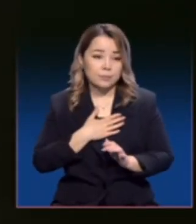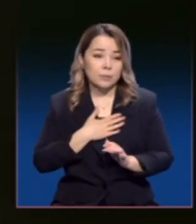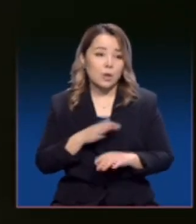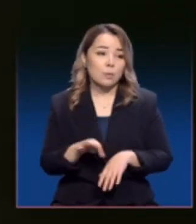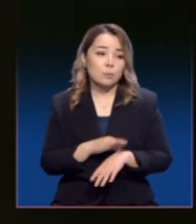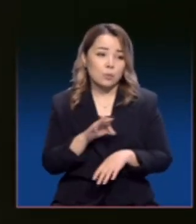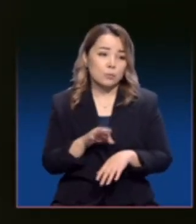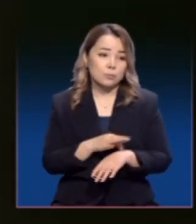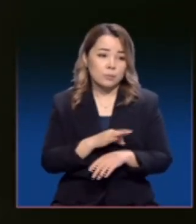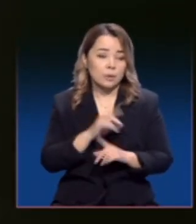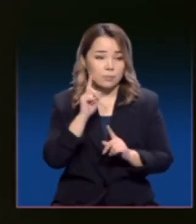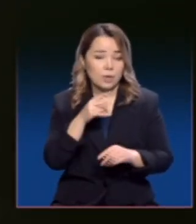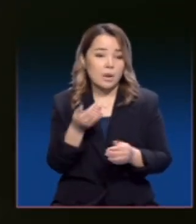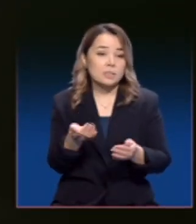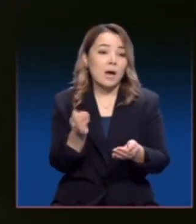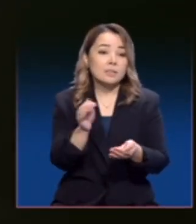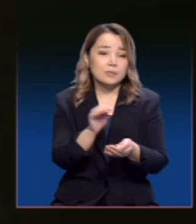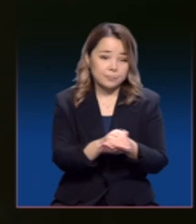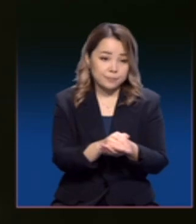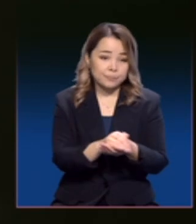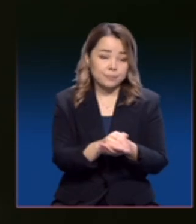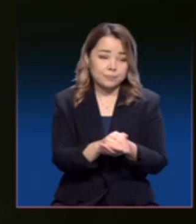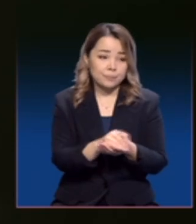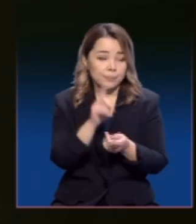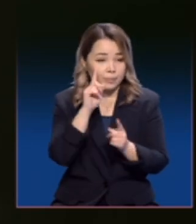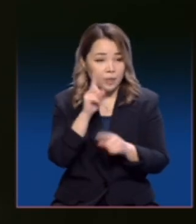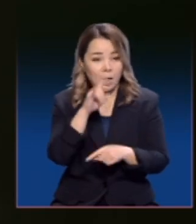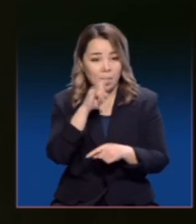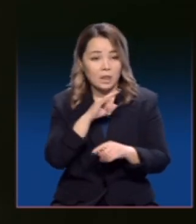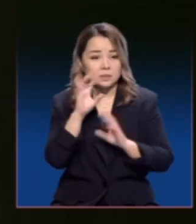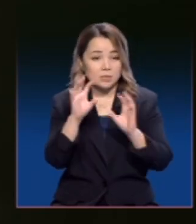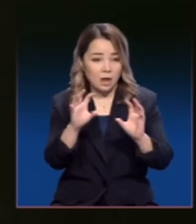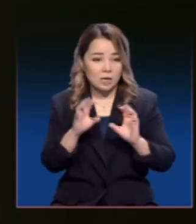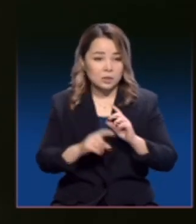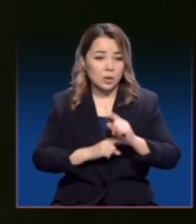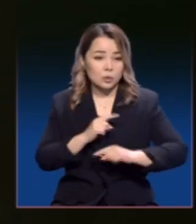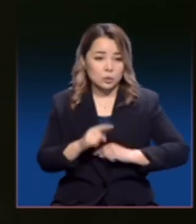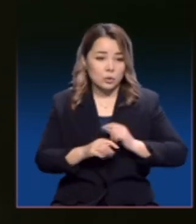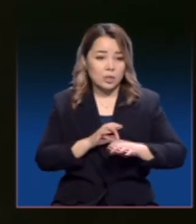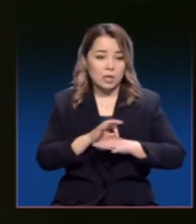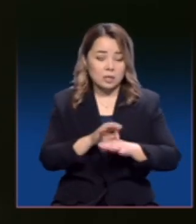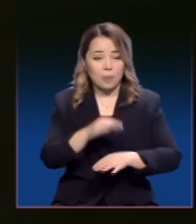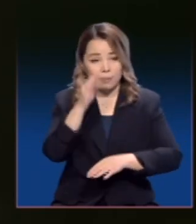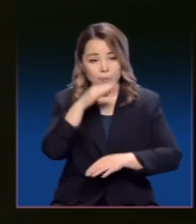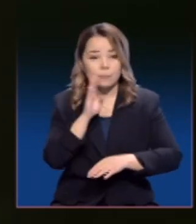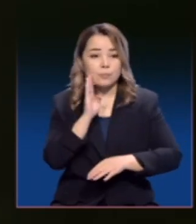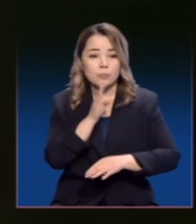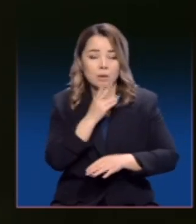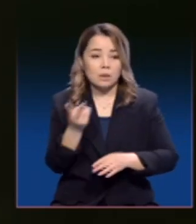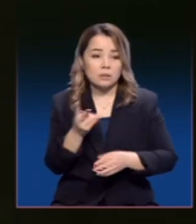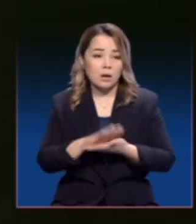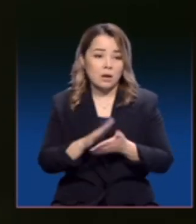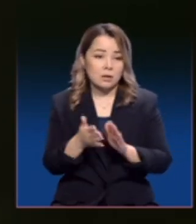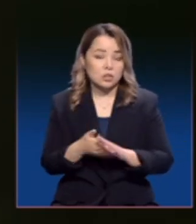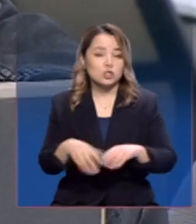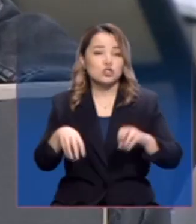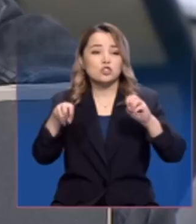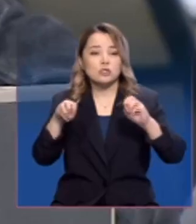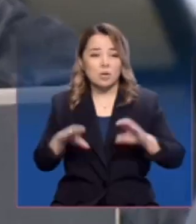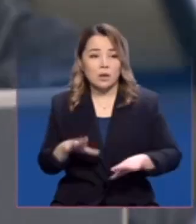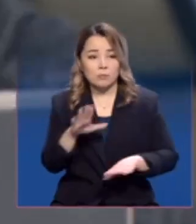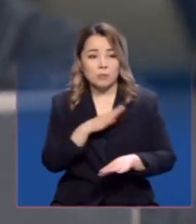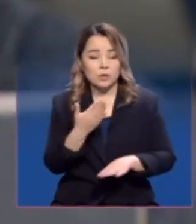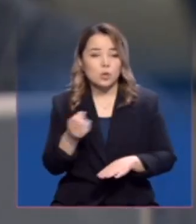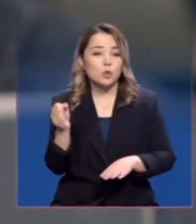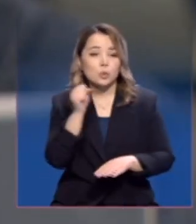жолдасым сыртымнан біліп танып, қазақтың салты бойынша әке-шешелеріміздің келісімі болған екен,